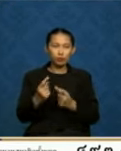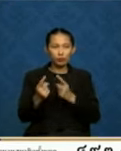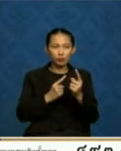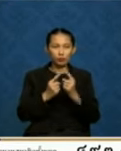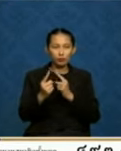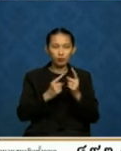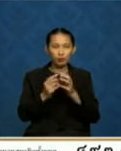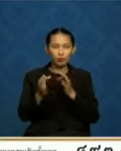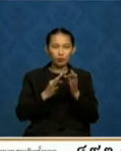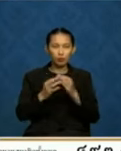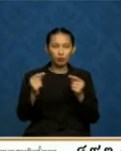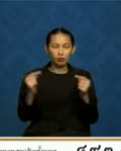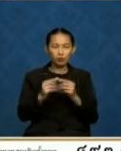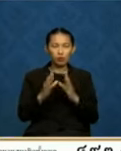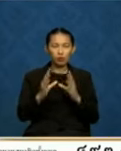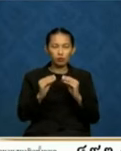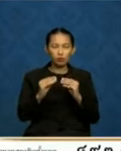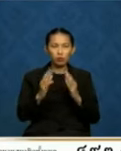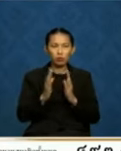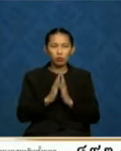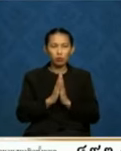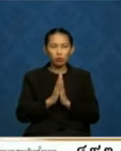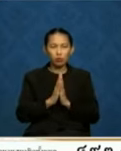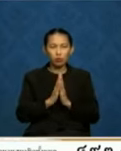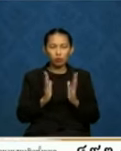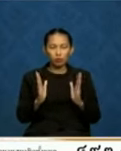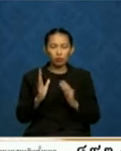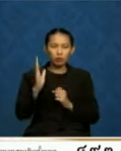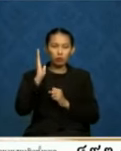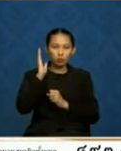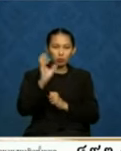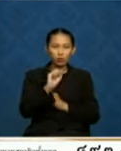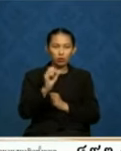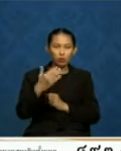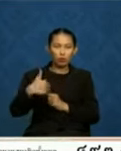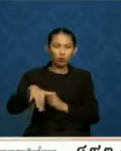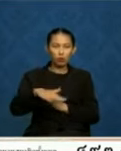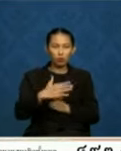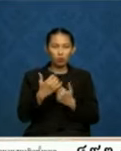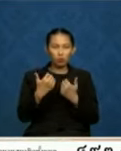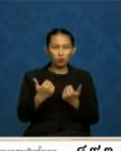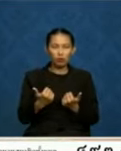งต่อที่ประชุมขอบคุณทางท่านสมาชิกทุกท่านด้วยนะครับที่ได้